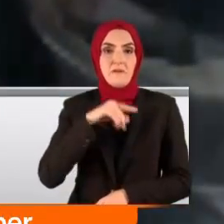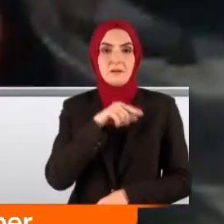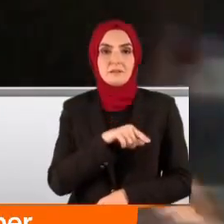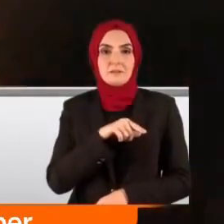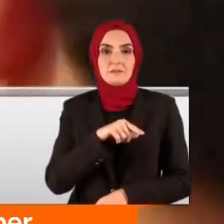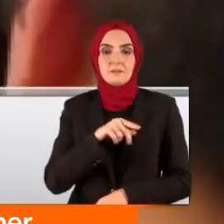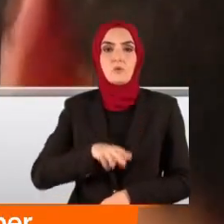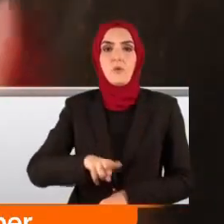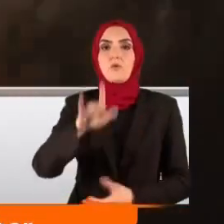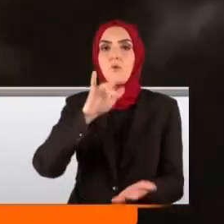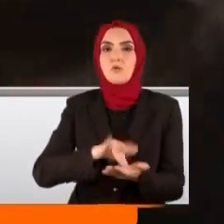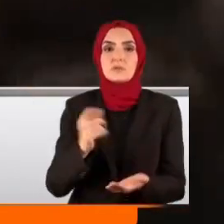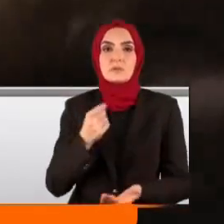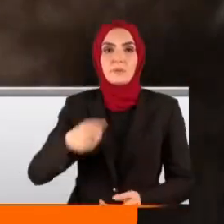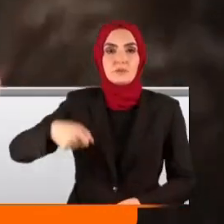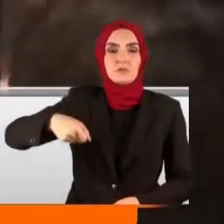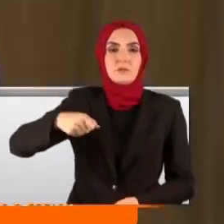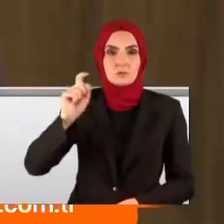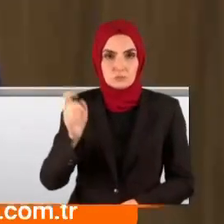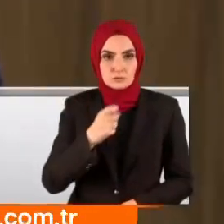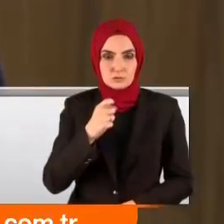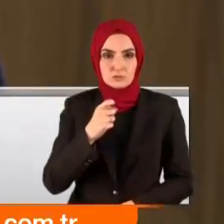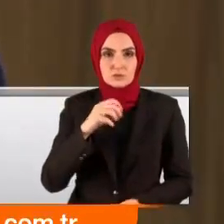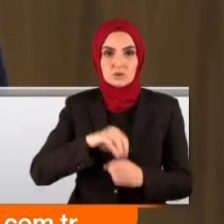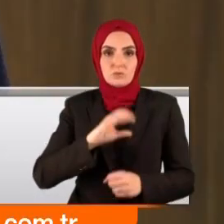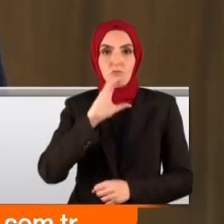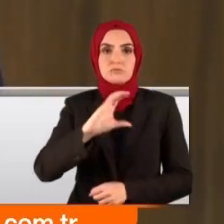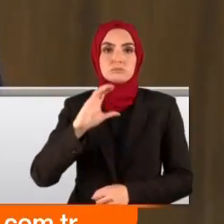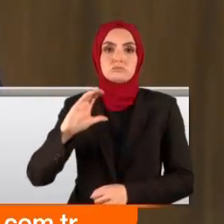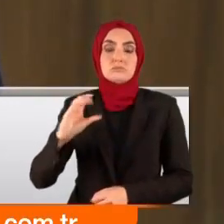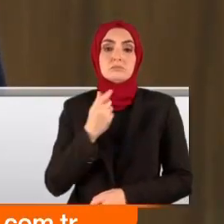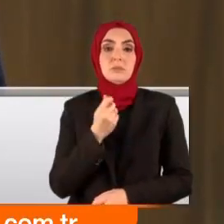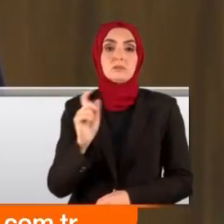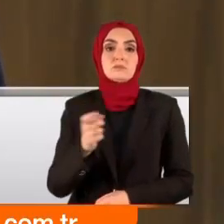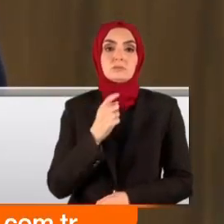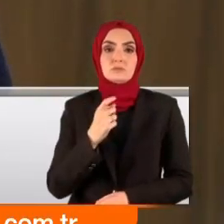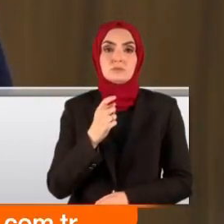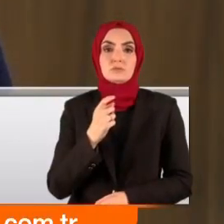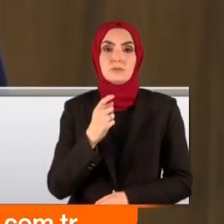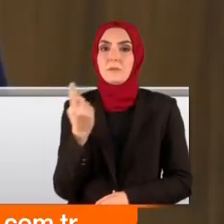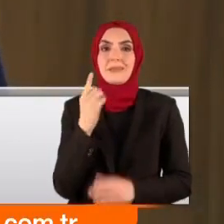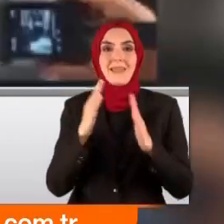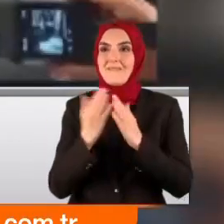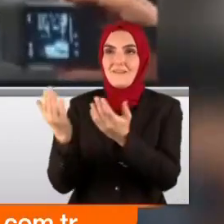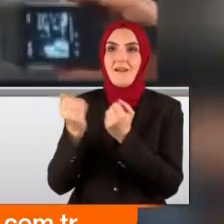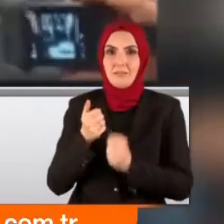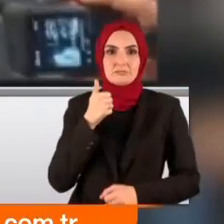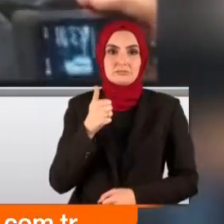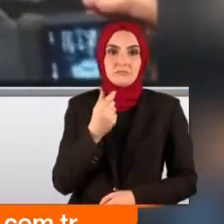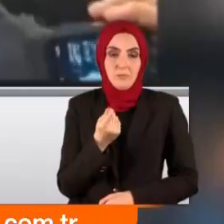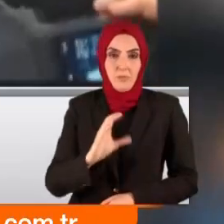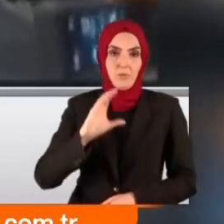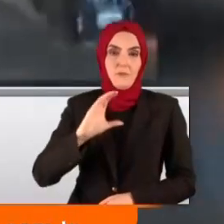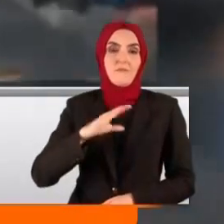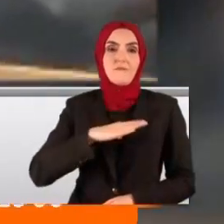bir çanta buldu, içi tomar tomar para doluydu. Büyük bir miktarda para yani. Bir tayir alacak kadar para yani. Çantada tam